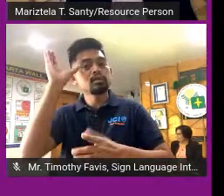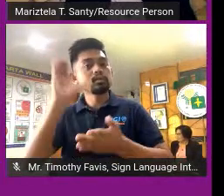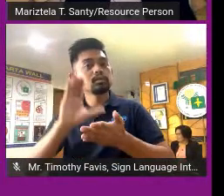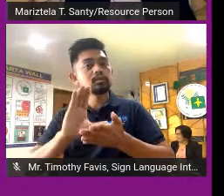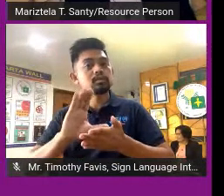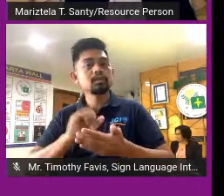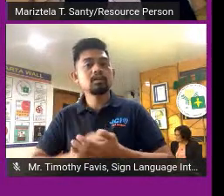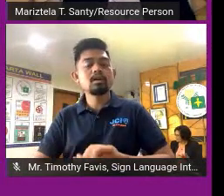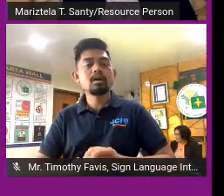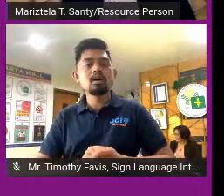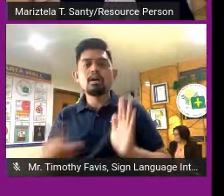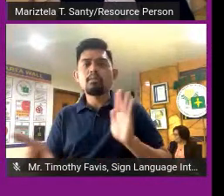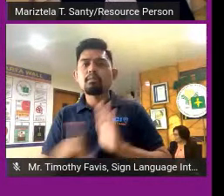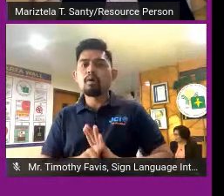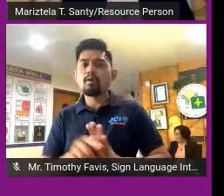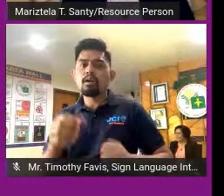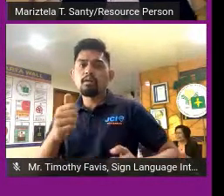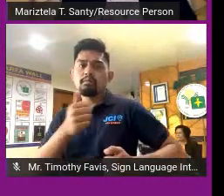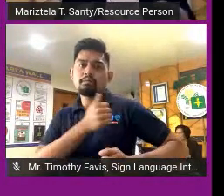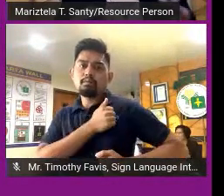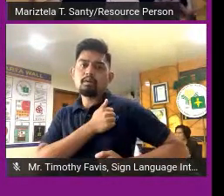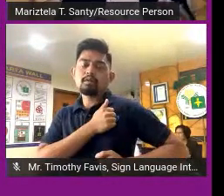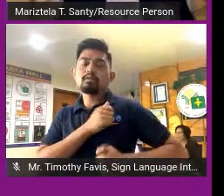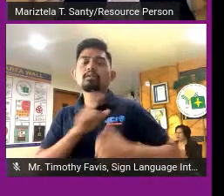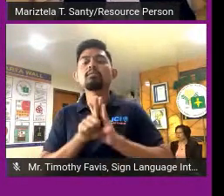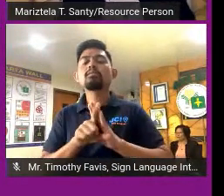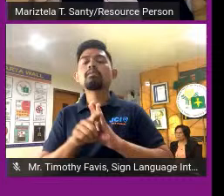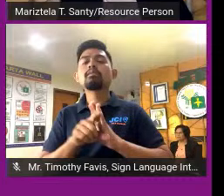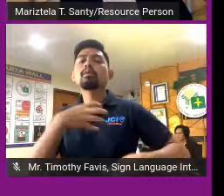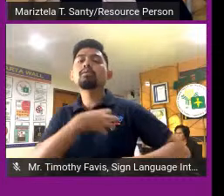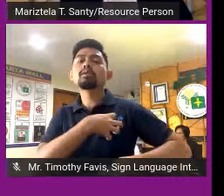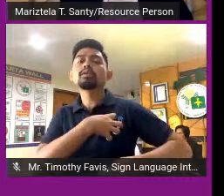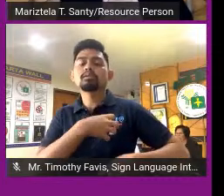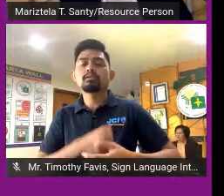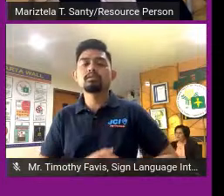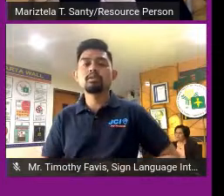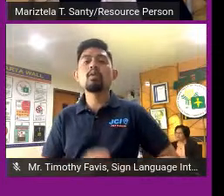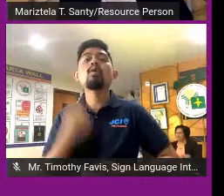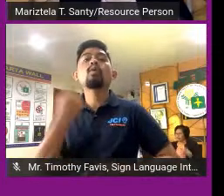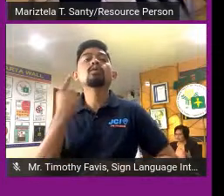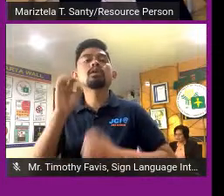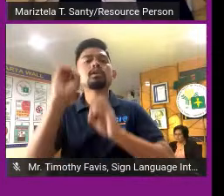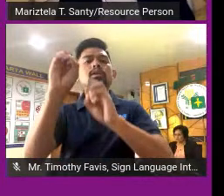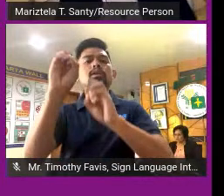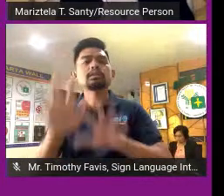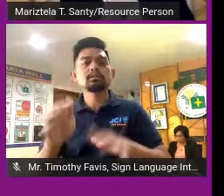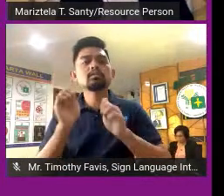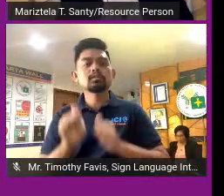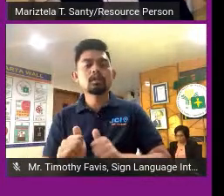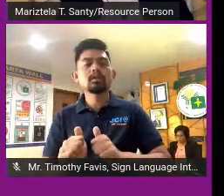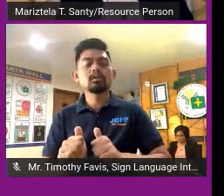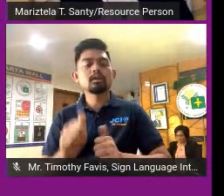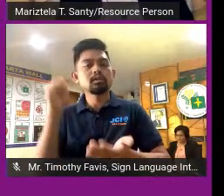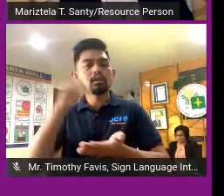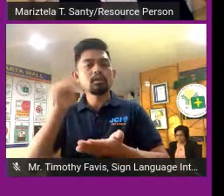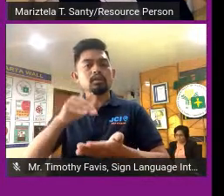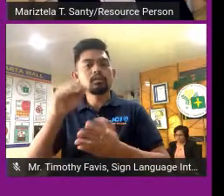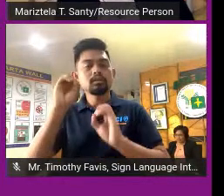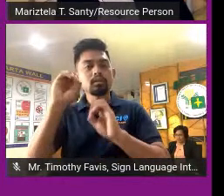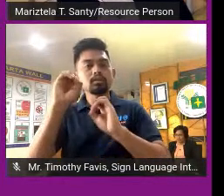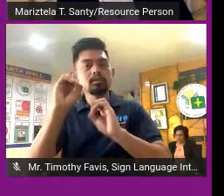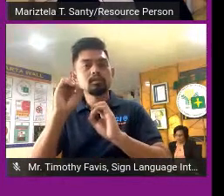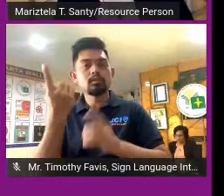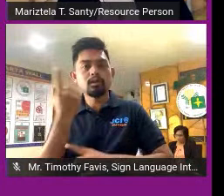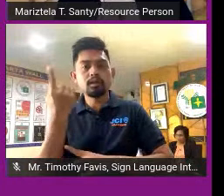PMA. Kasi babae ka. Parang limited yung ano mo, yung opportunity mo.